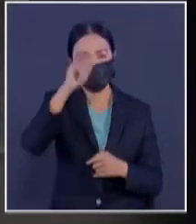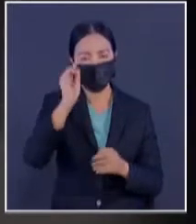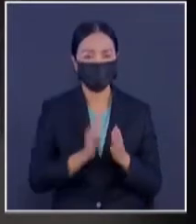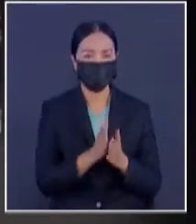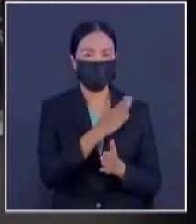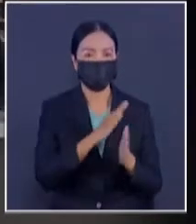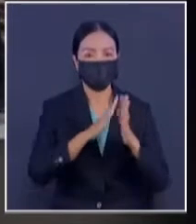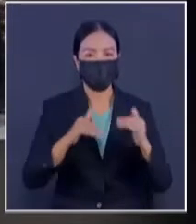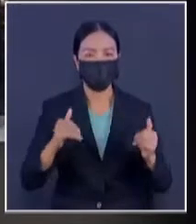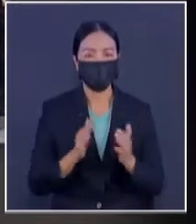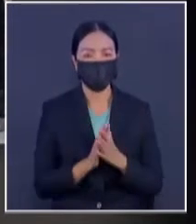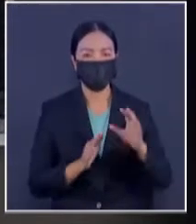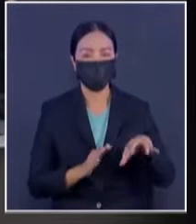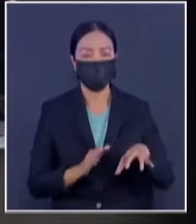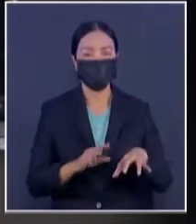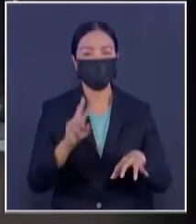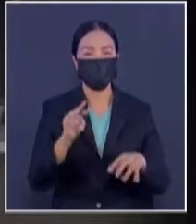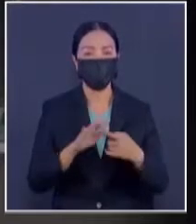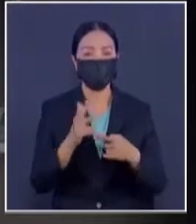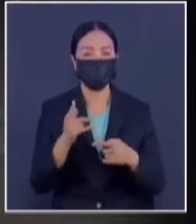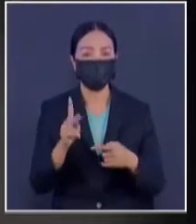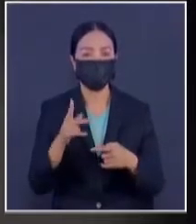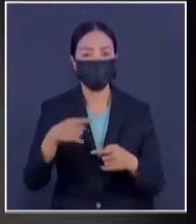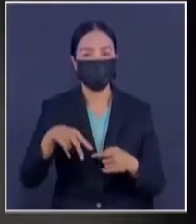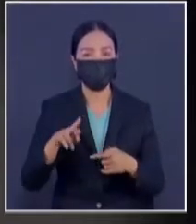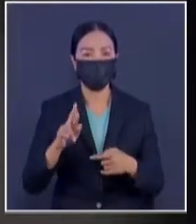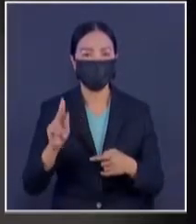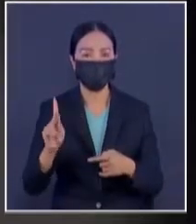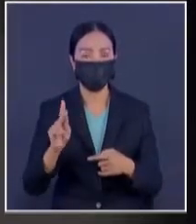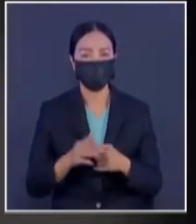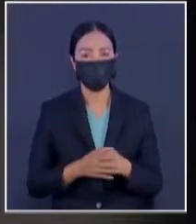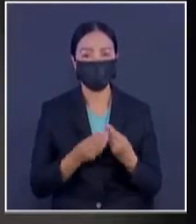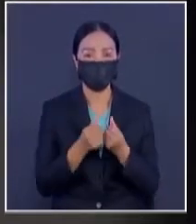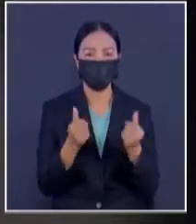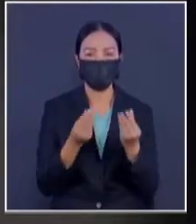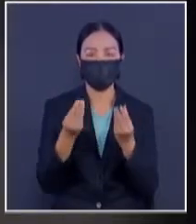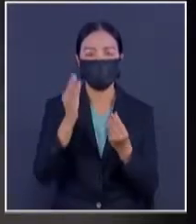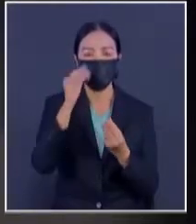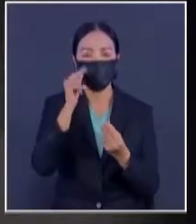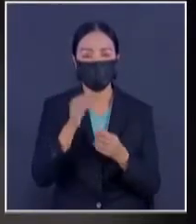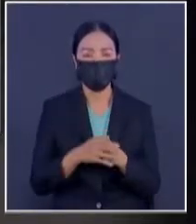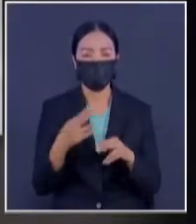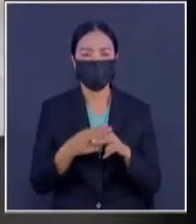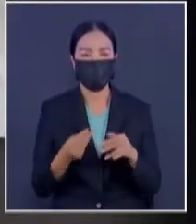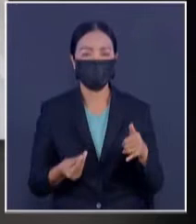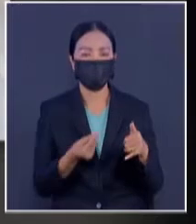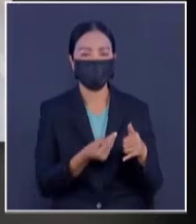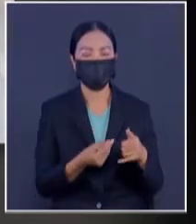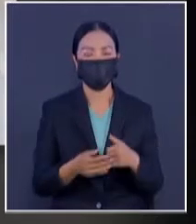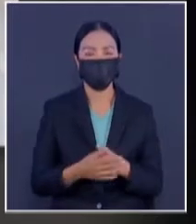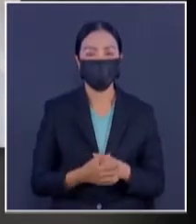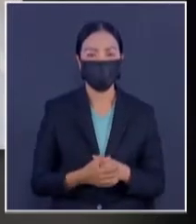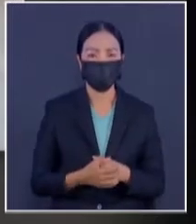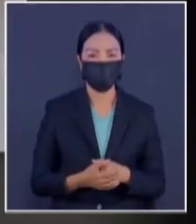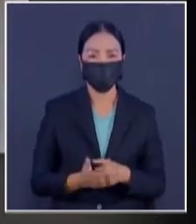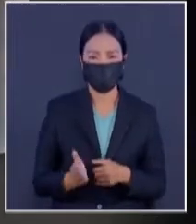มบทที่วัดนาคปรกเพื่อศึกษาพระธรรมและทดแทนบุญคุณบิดามารดาค่ะได้ฉายาทางธรรมว่าปสทัพ